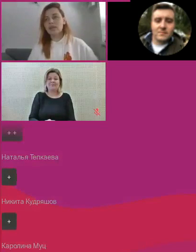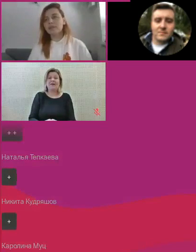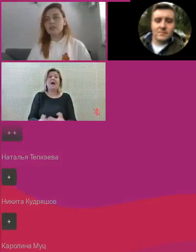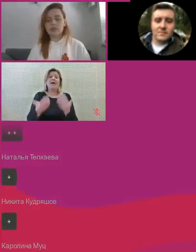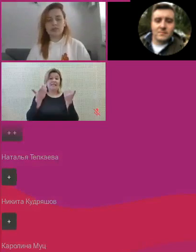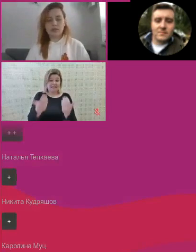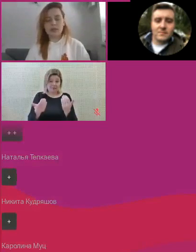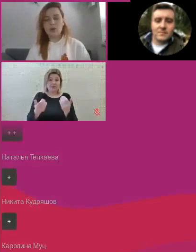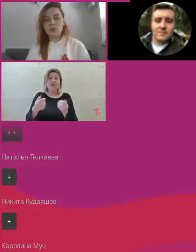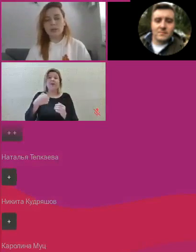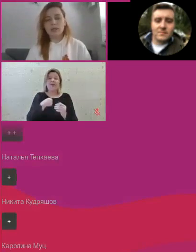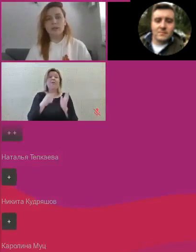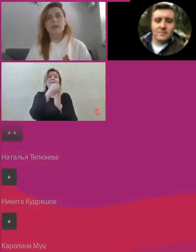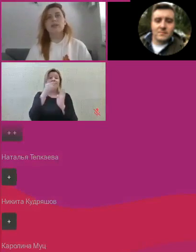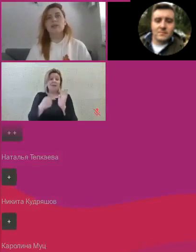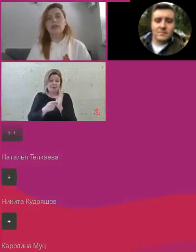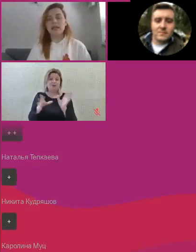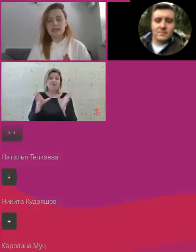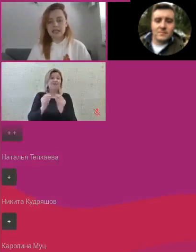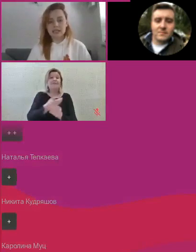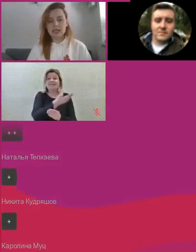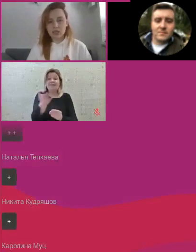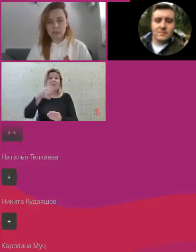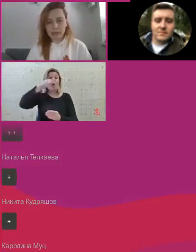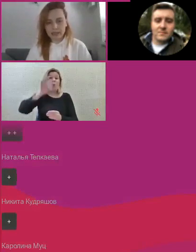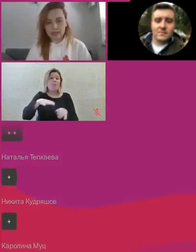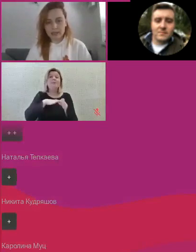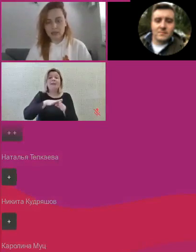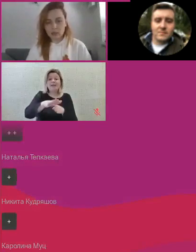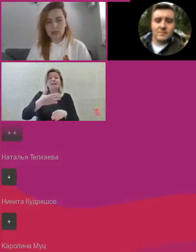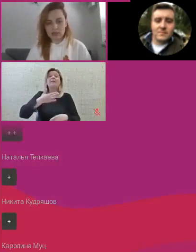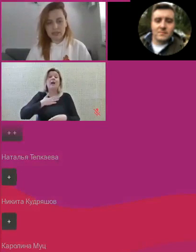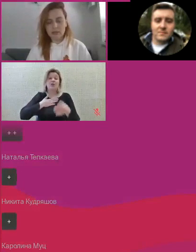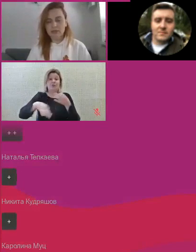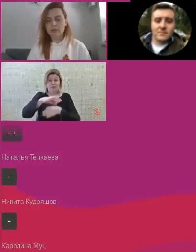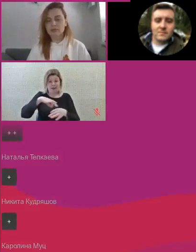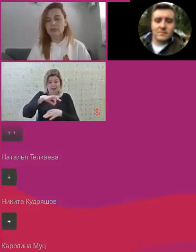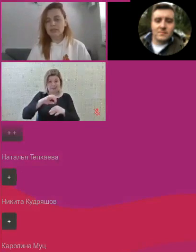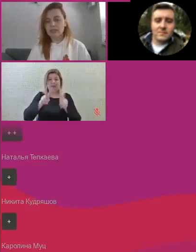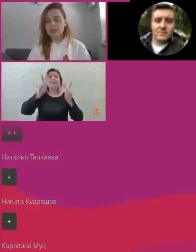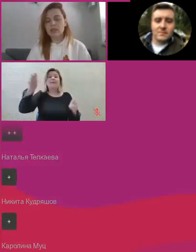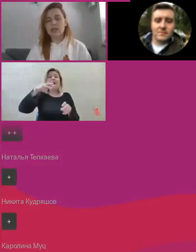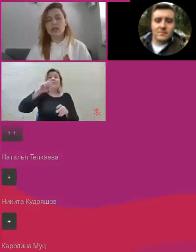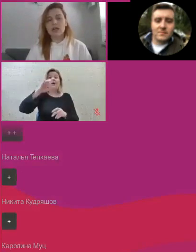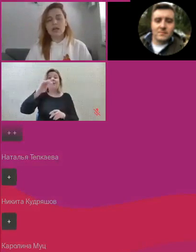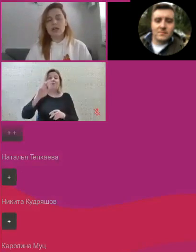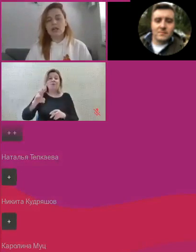сегодня я поделюсь с вами опытом реализации нашего проекта, который называется «Марафон в темноте».